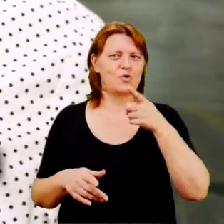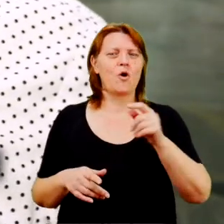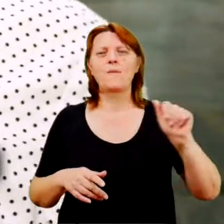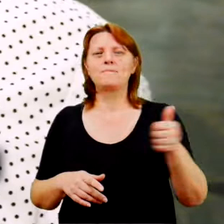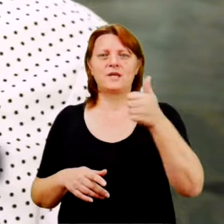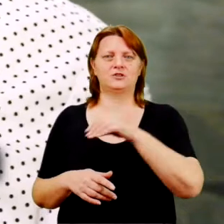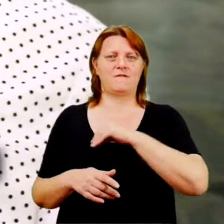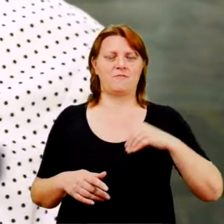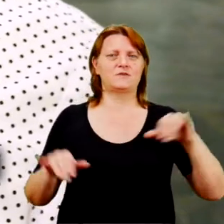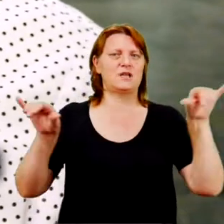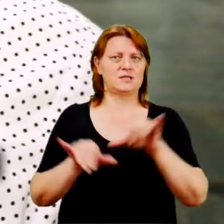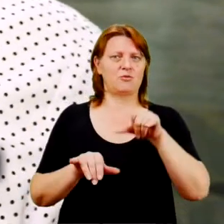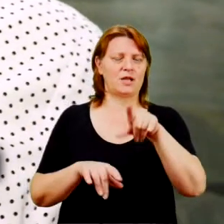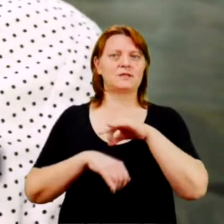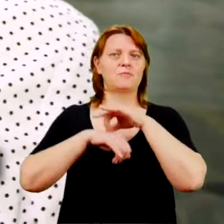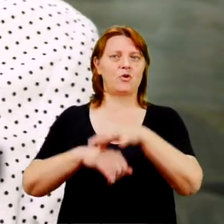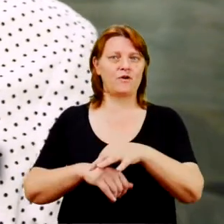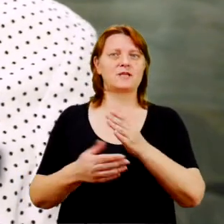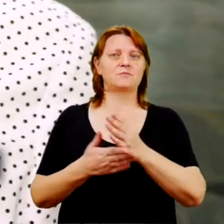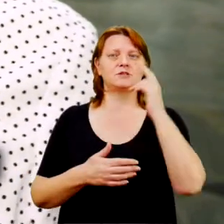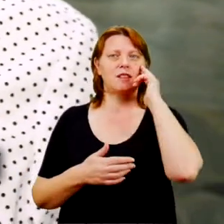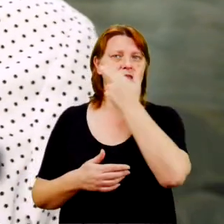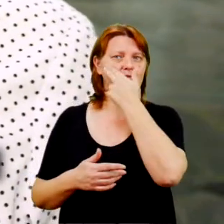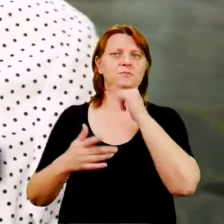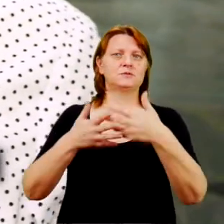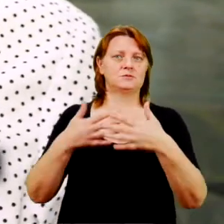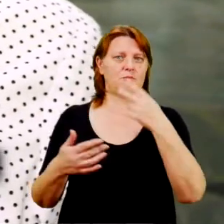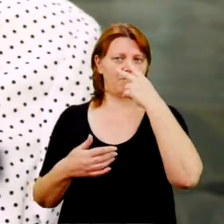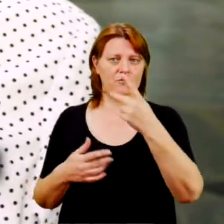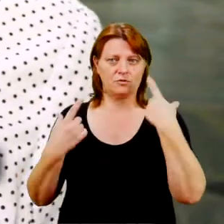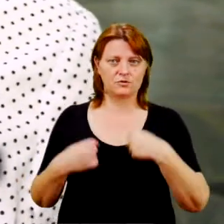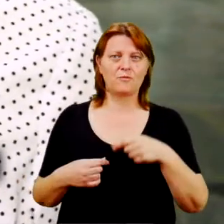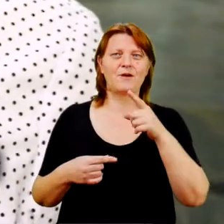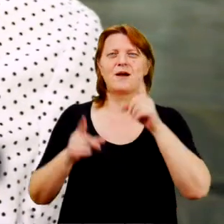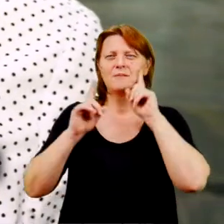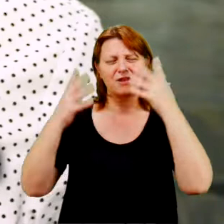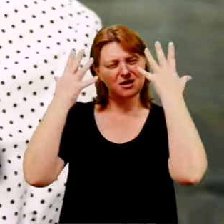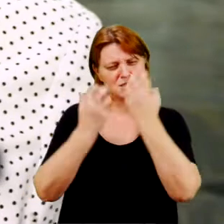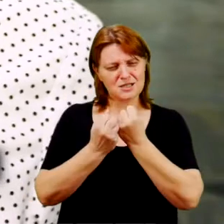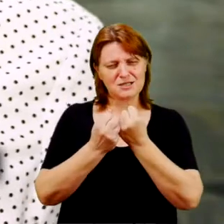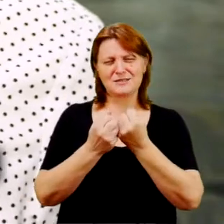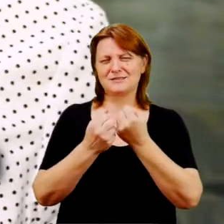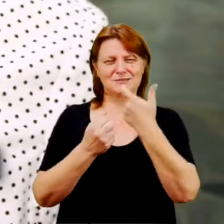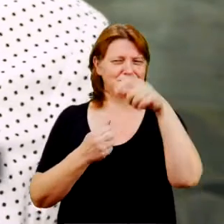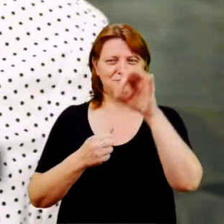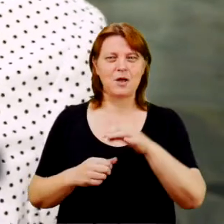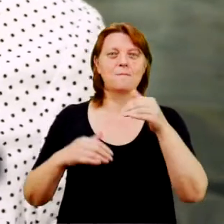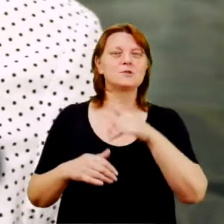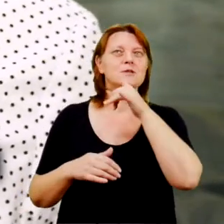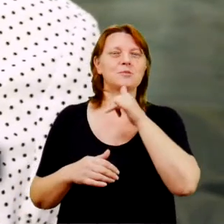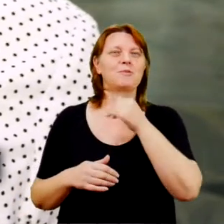w Polsce restauracja prowadzona przez osoby niewidome i niedowidzące, w której w totalnej ciemności